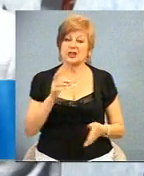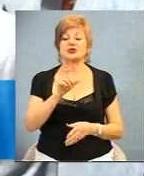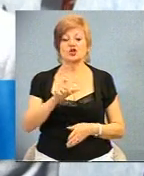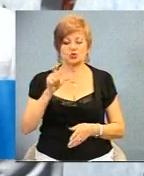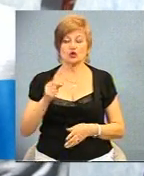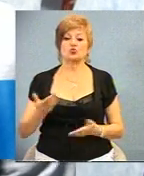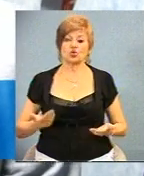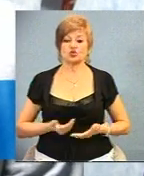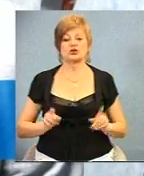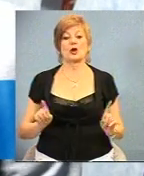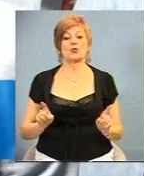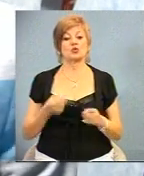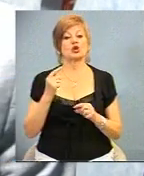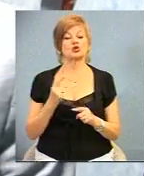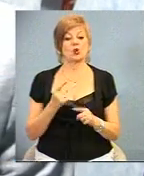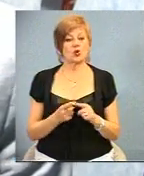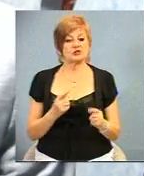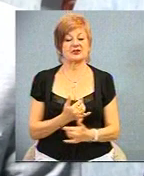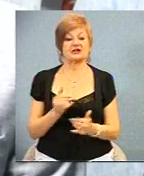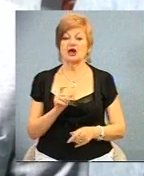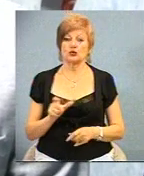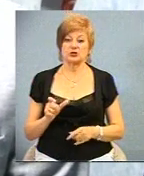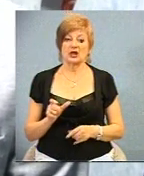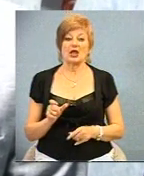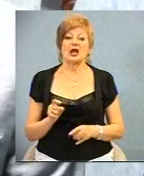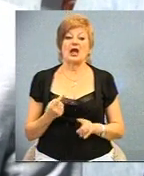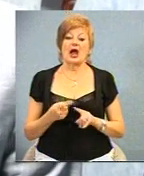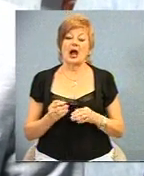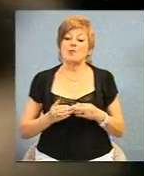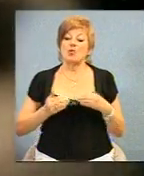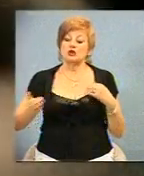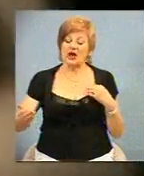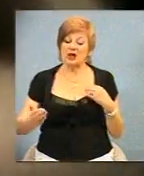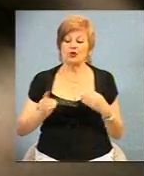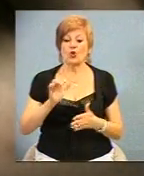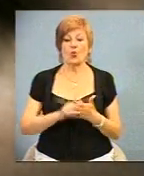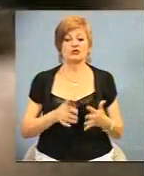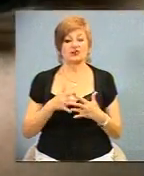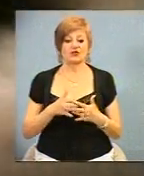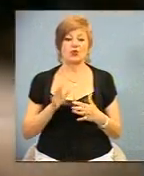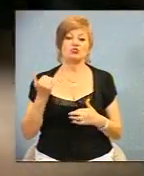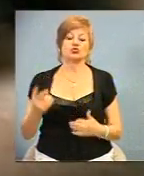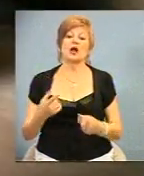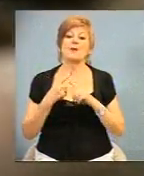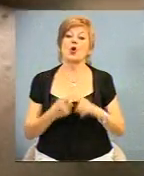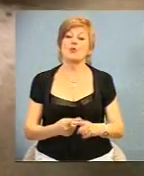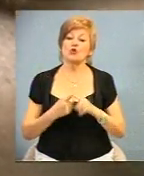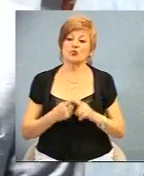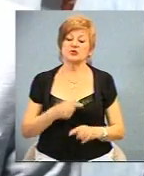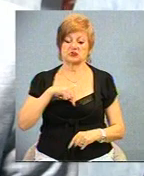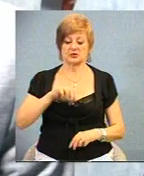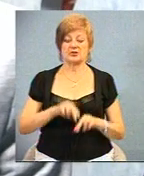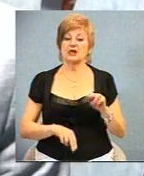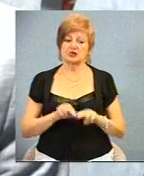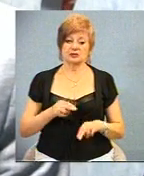більше піднімається, більш гостро для людей. З іншого боку, якщо ми беремо подалі від фронту, тут більш компромісно налаштовані настрої людей. Ми